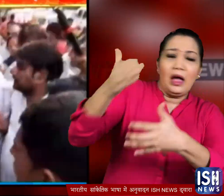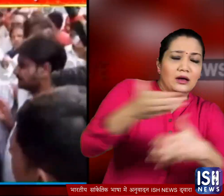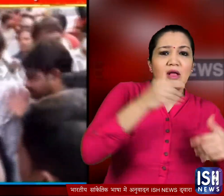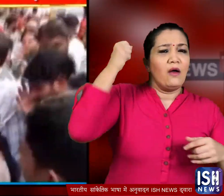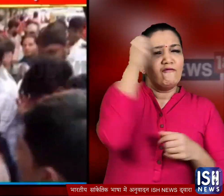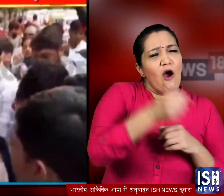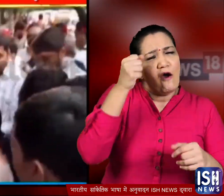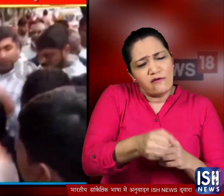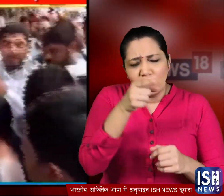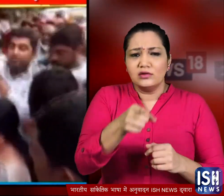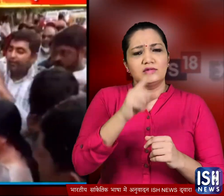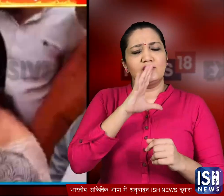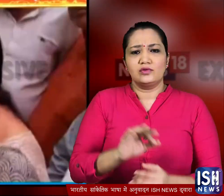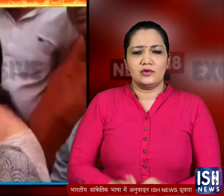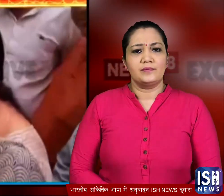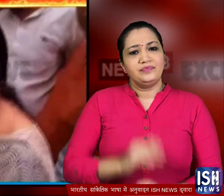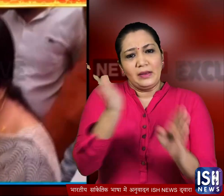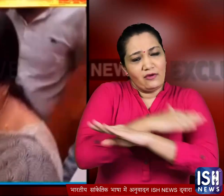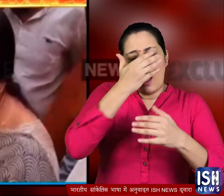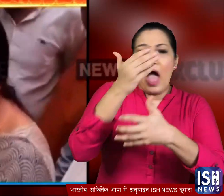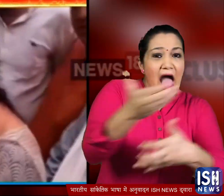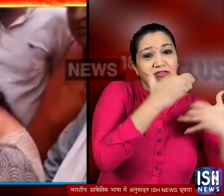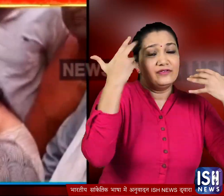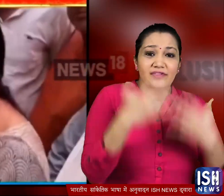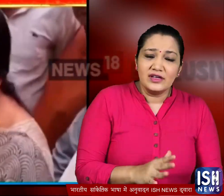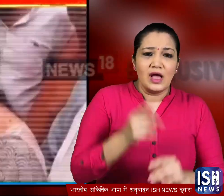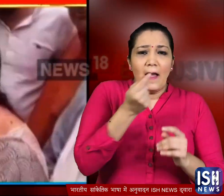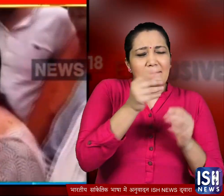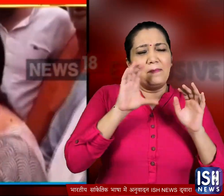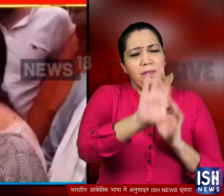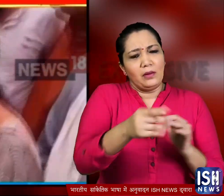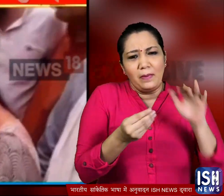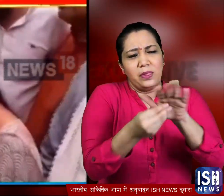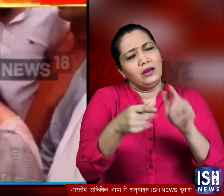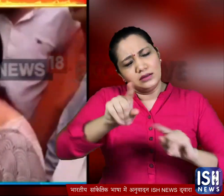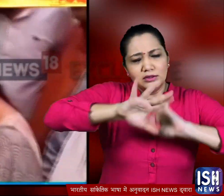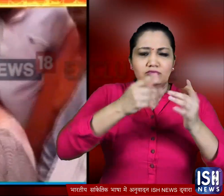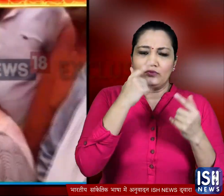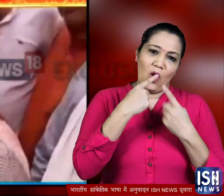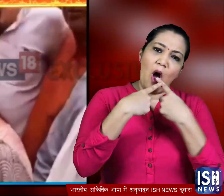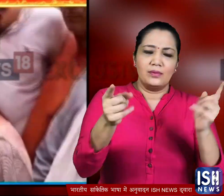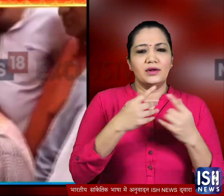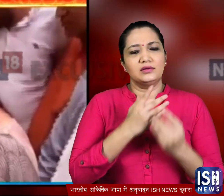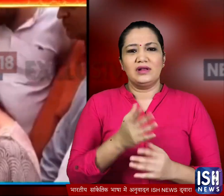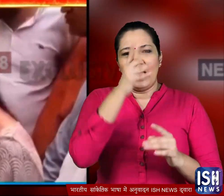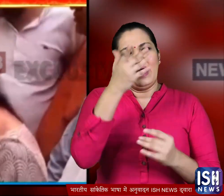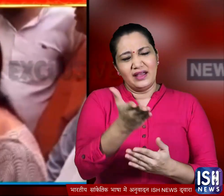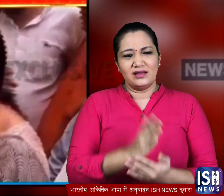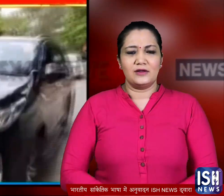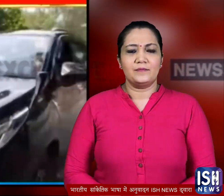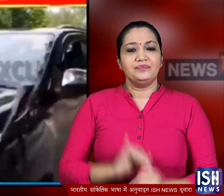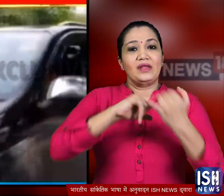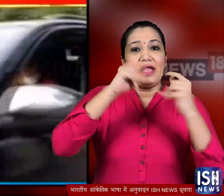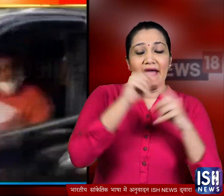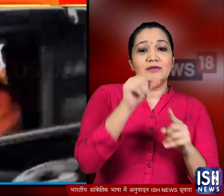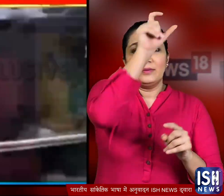दबाव बनाकर उसका बयान बदलवाया गया। सपा वाले उठा ले गए, उसका अपहरण कर गए, वो पैसे देके प्रेशराइज करके अपने पक्ष में फर्जी बयान करा रहे